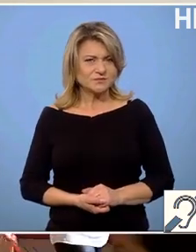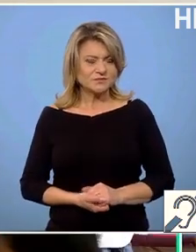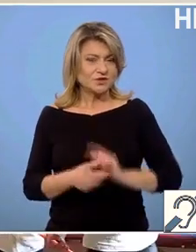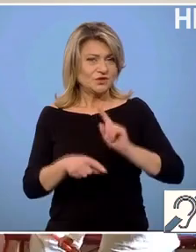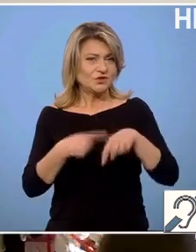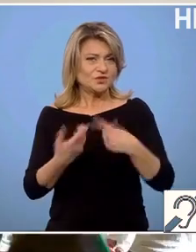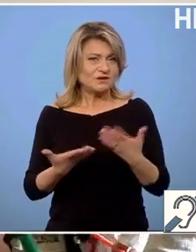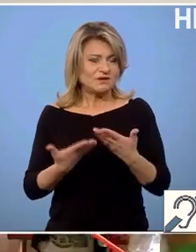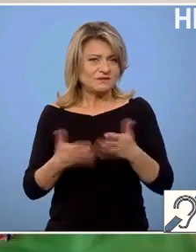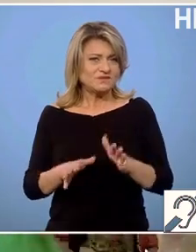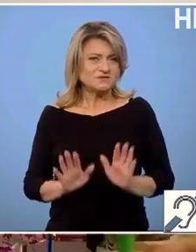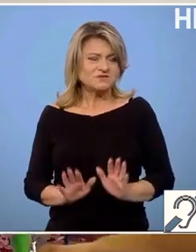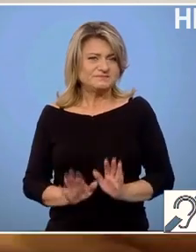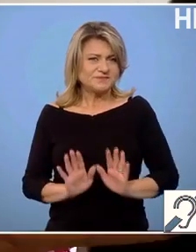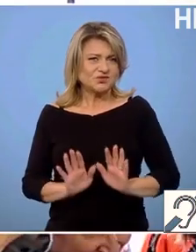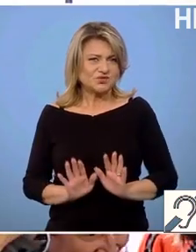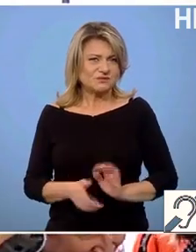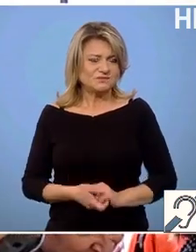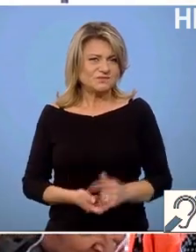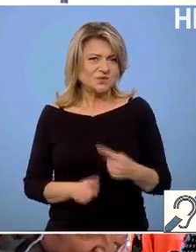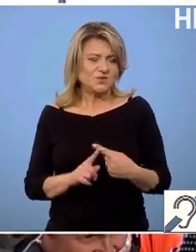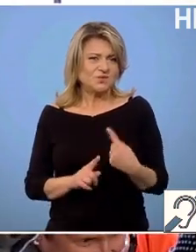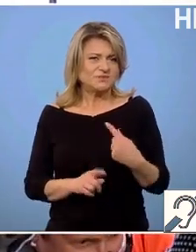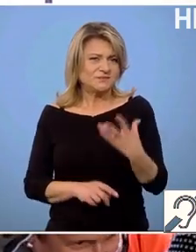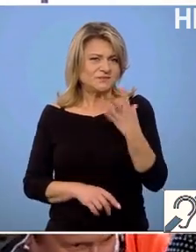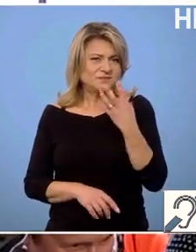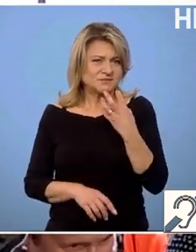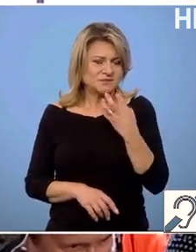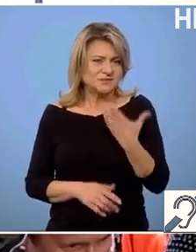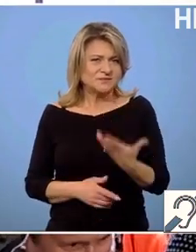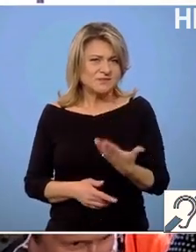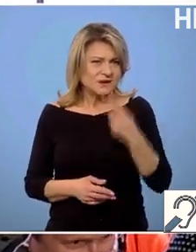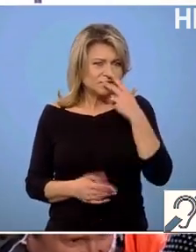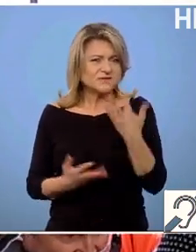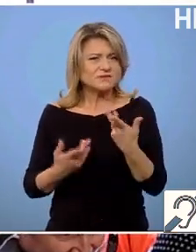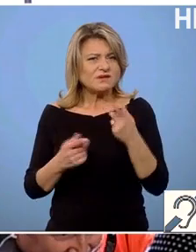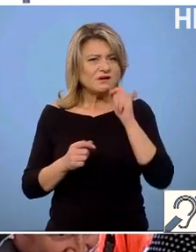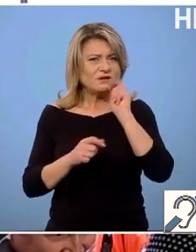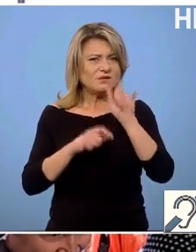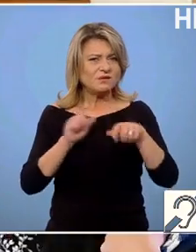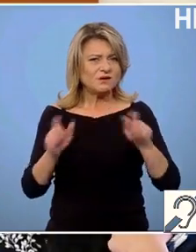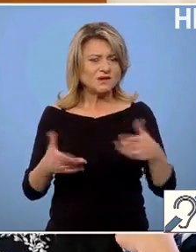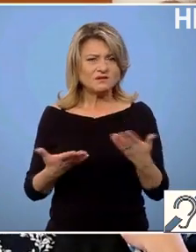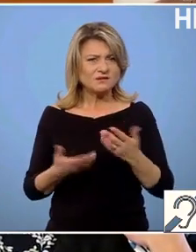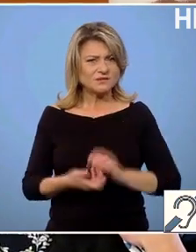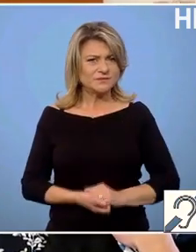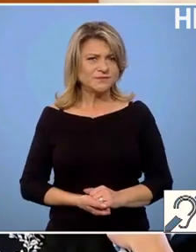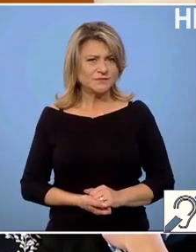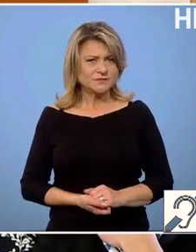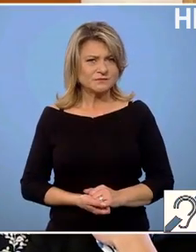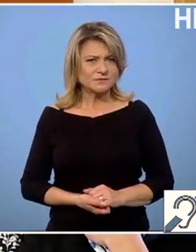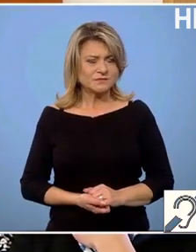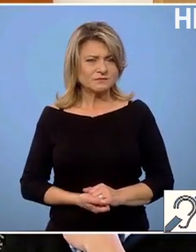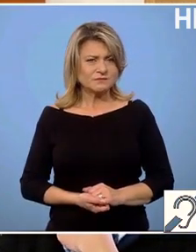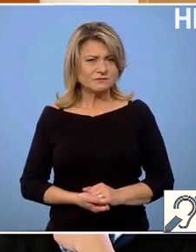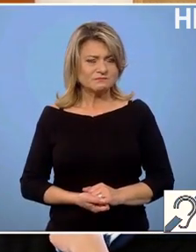După care a fost așa, cu amărăciune. Noroc că mai sunt câțiva oameni care